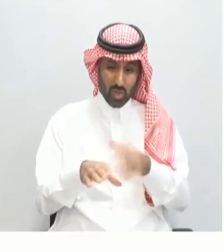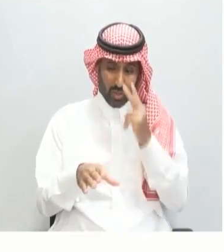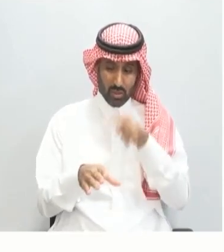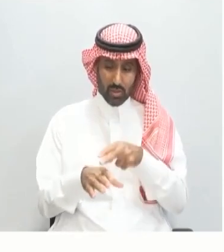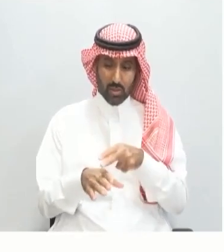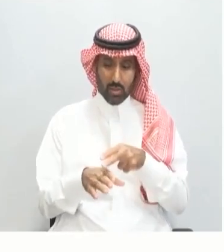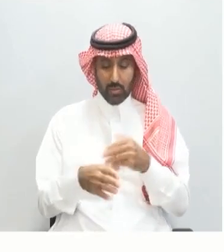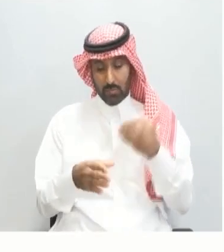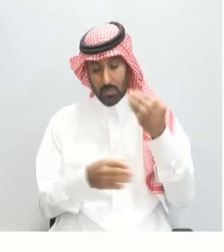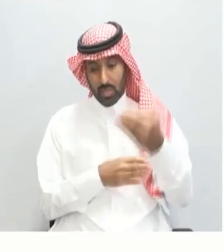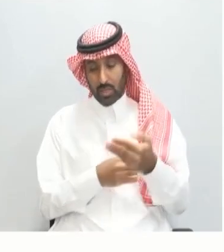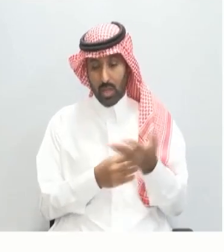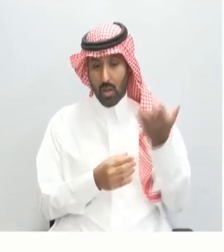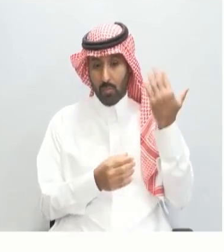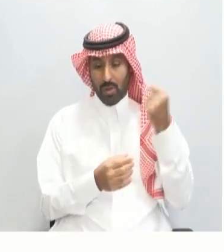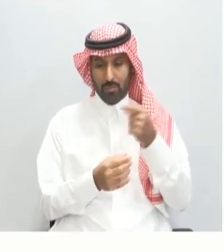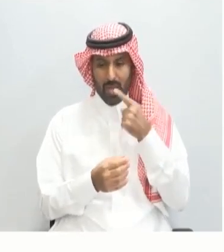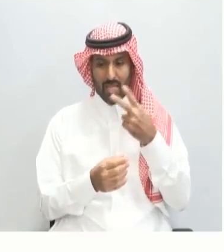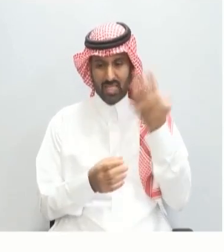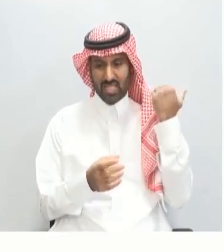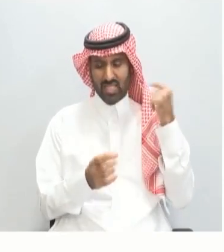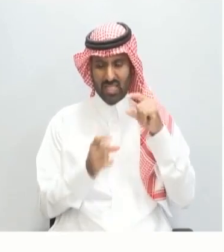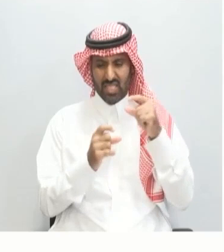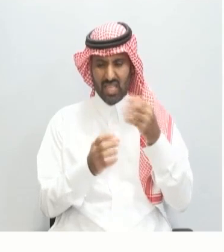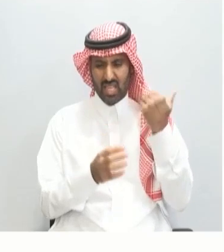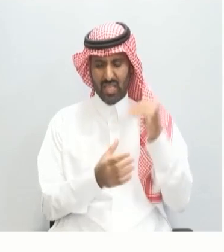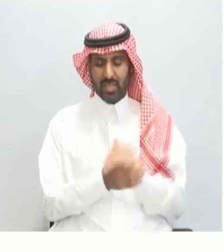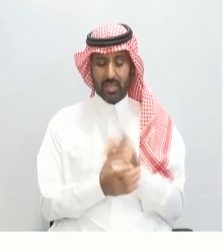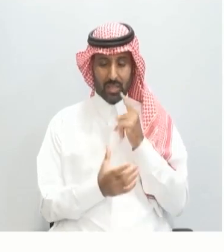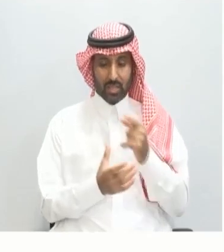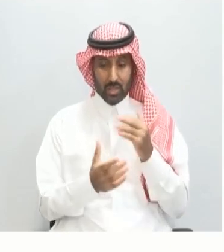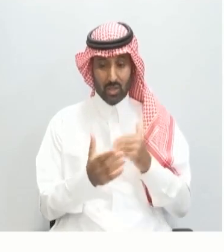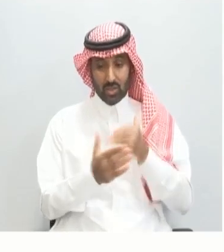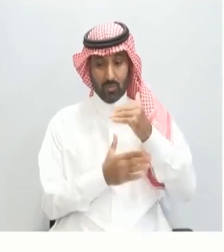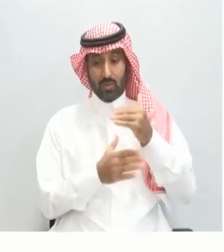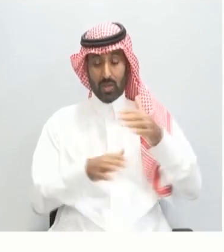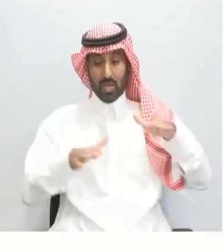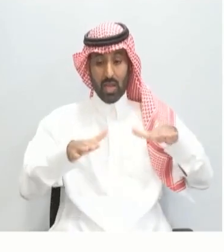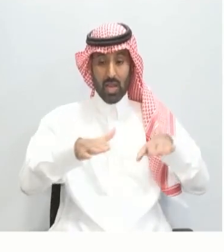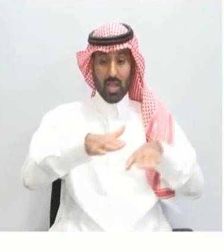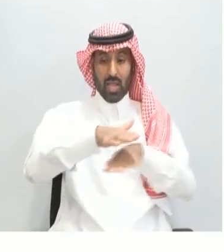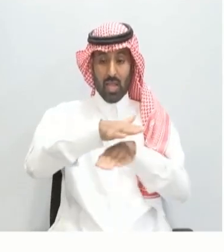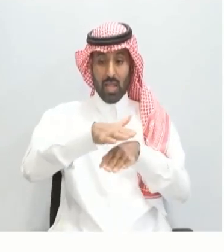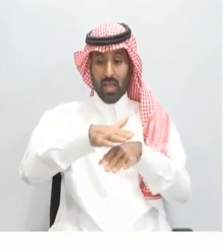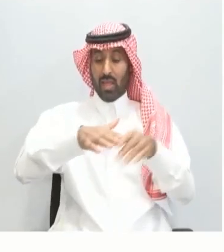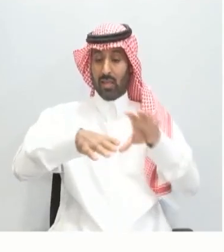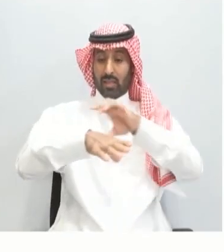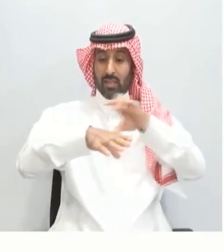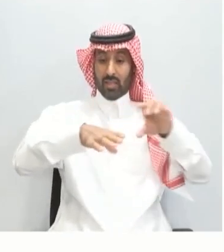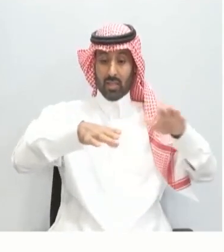نتائجها لما حدثت قبل ملايين السنين تؤدي الى ارتفاع عندما تحدثنا ابنائي